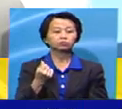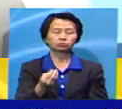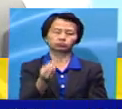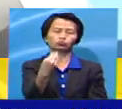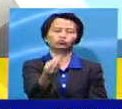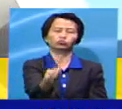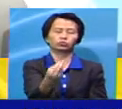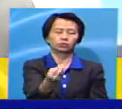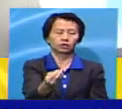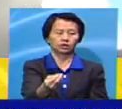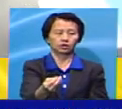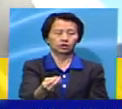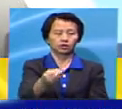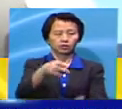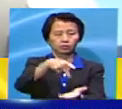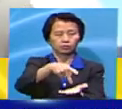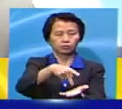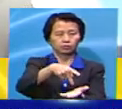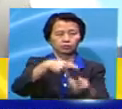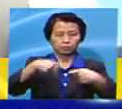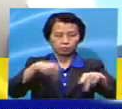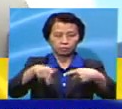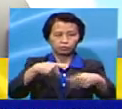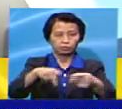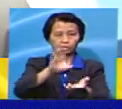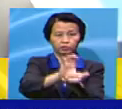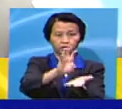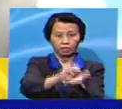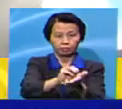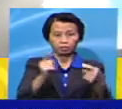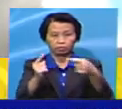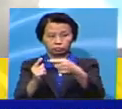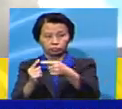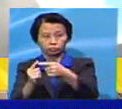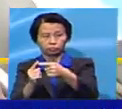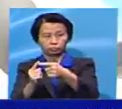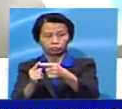cheap. Just 1 ringgit 70 sen only for pasar seni to Bandar Utama.